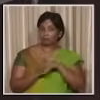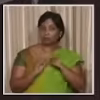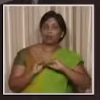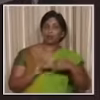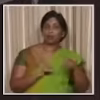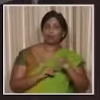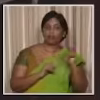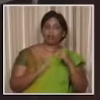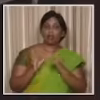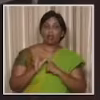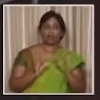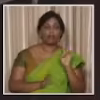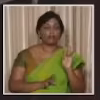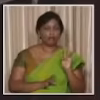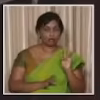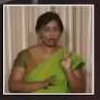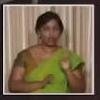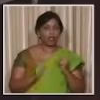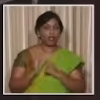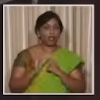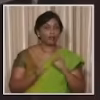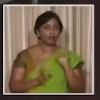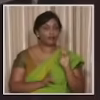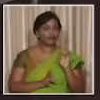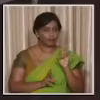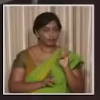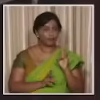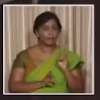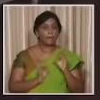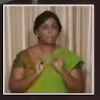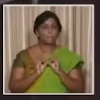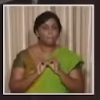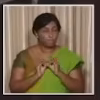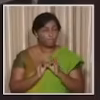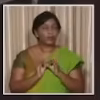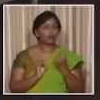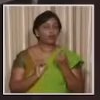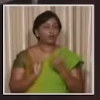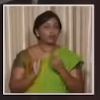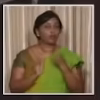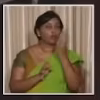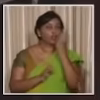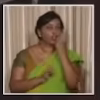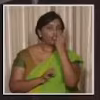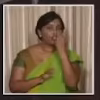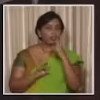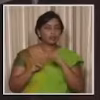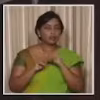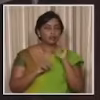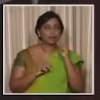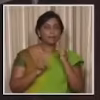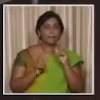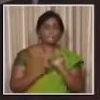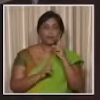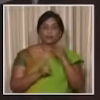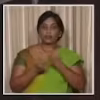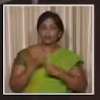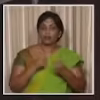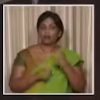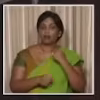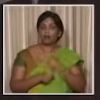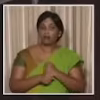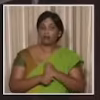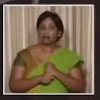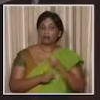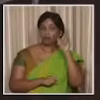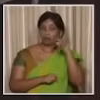ඉඩම අක්කර 25ක් අක්කර 25ක් බිලියන ගණන් රුපියල් 3.50ට පර්ච් එක ගැන ලියලා ඒකේ රජයේ